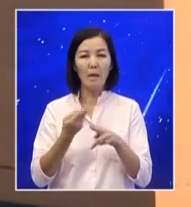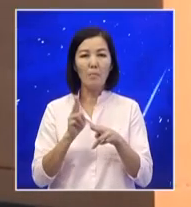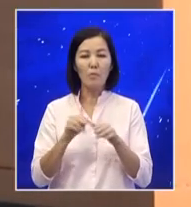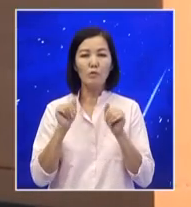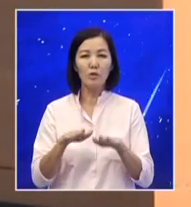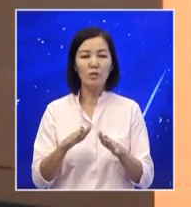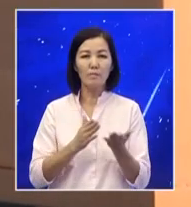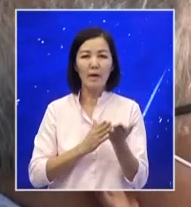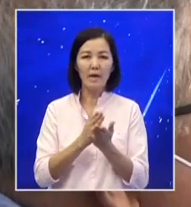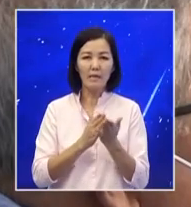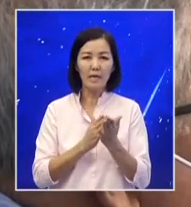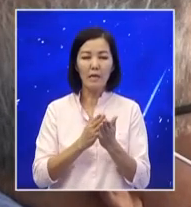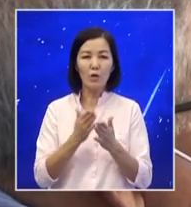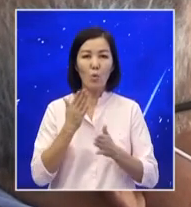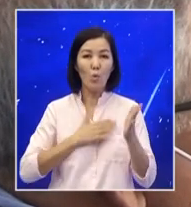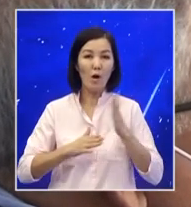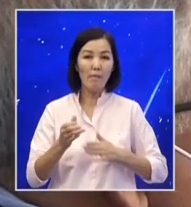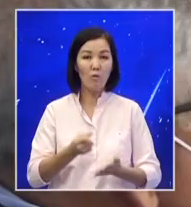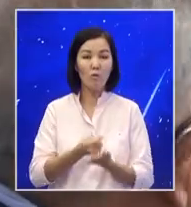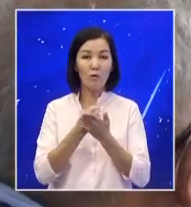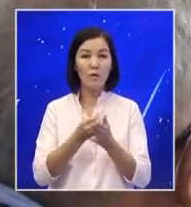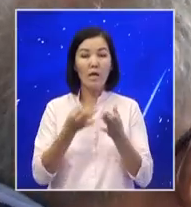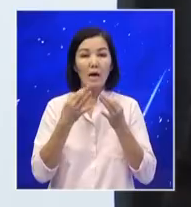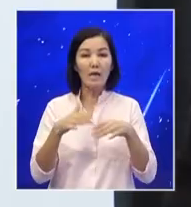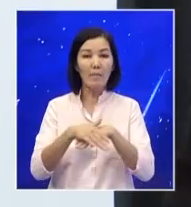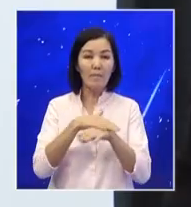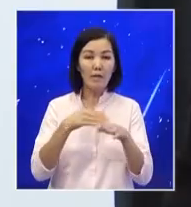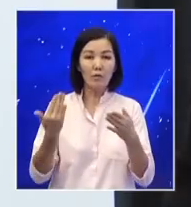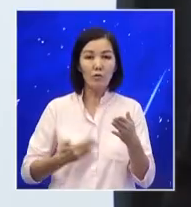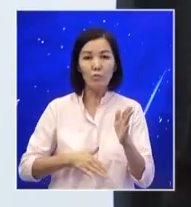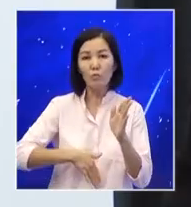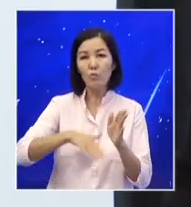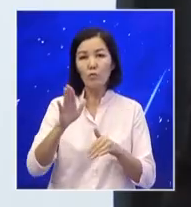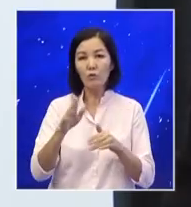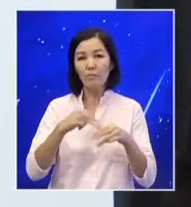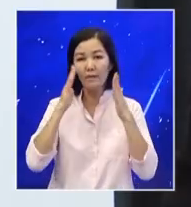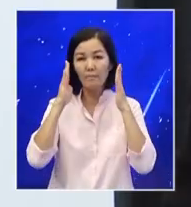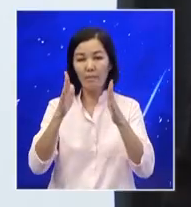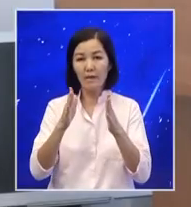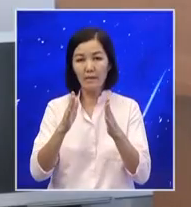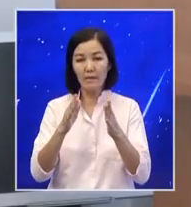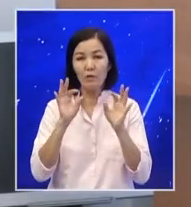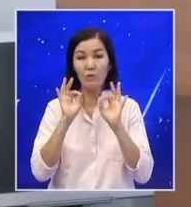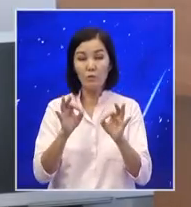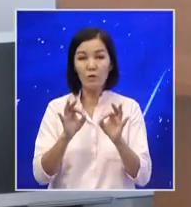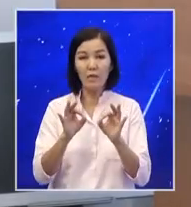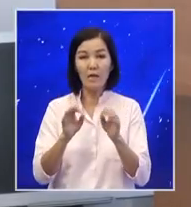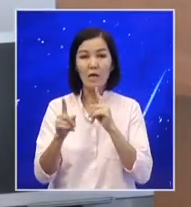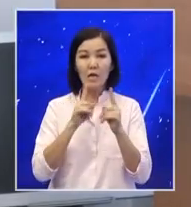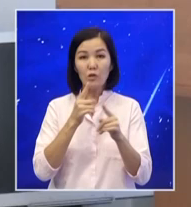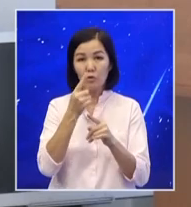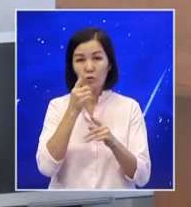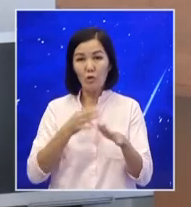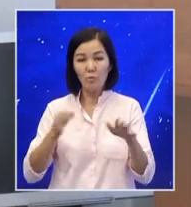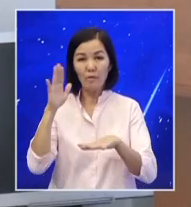шешімді ардагерлер қуана қолдап отыр. Қарапайым халықтың тұрмыс сапасын жақсартуға басымды бағыт дейді олар. Басқосуға жуырда ғана